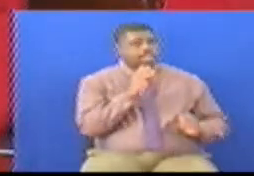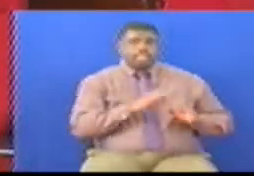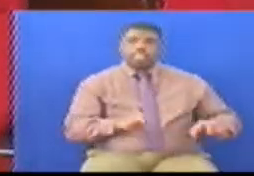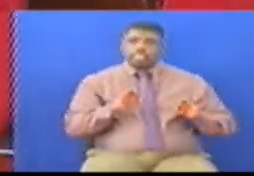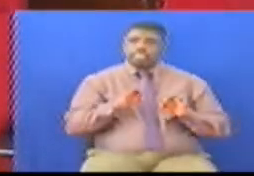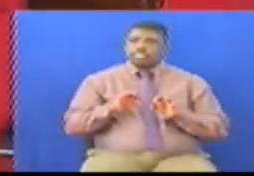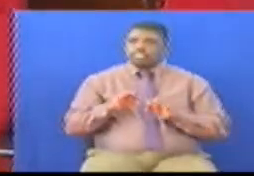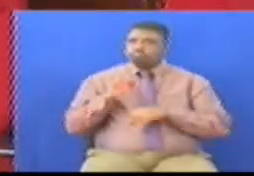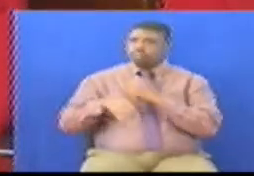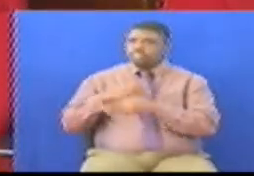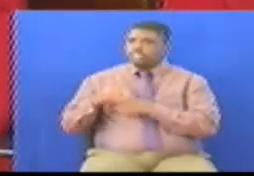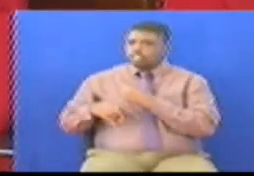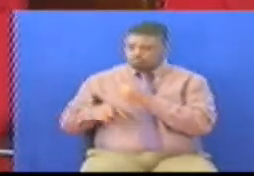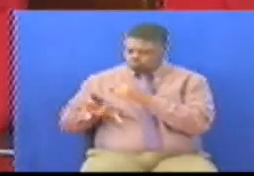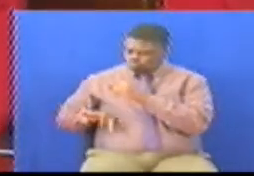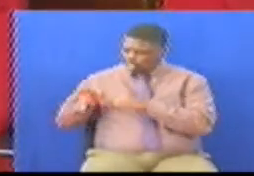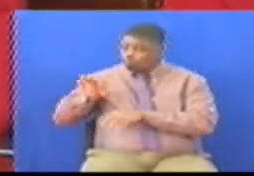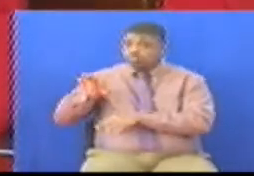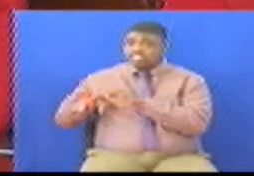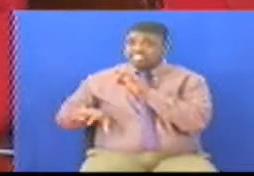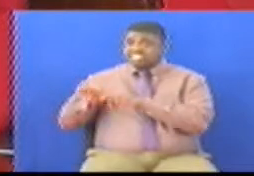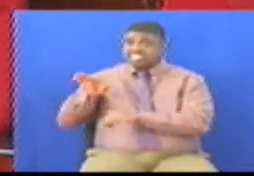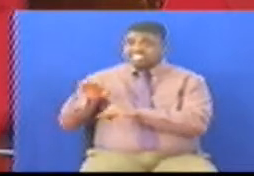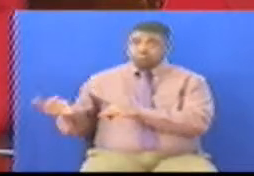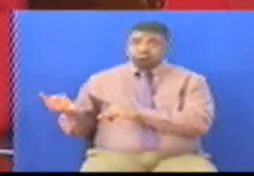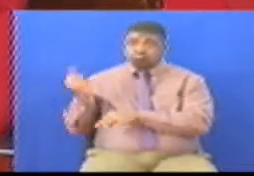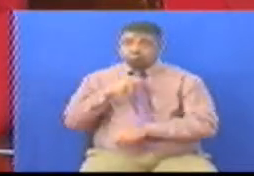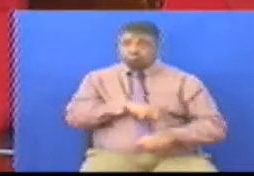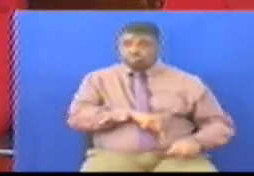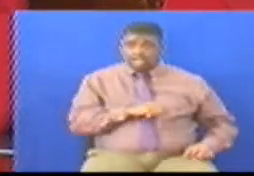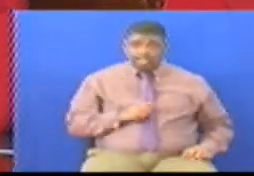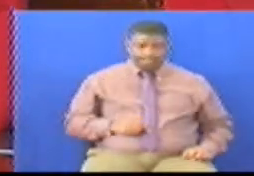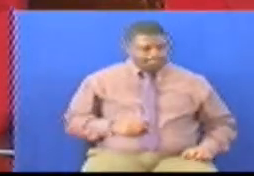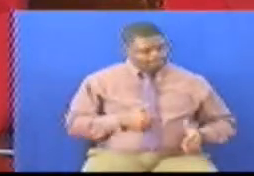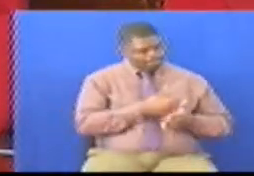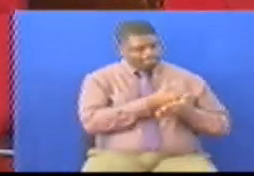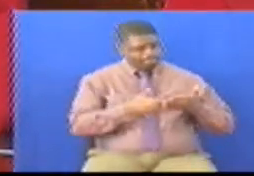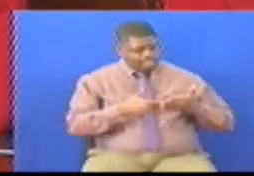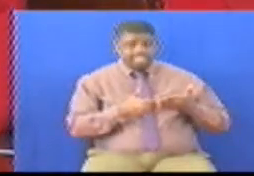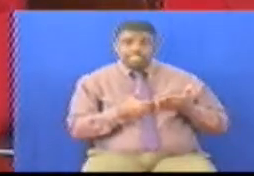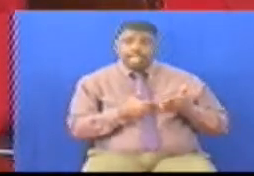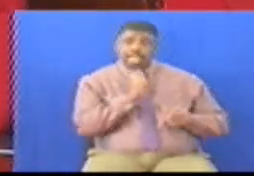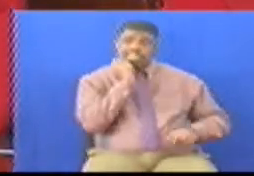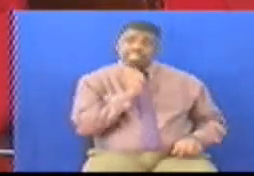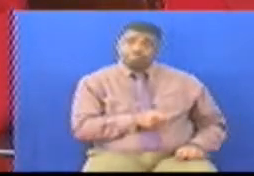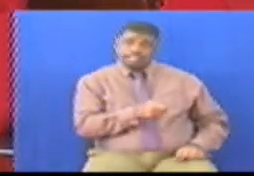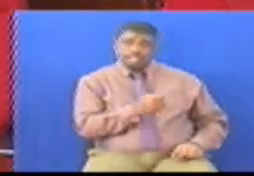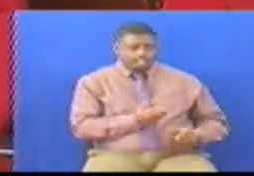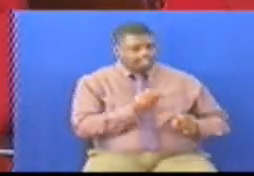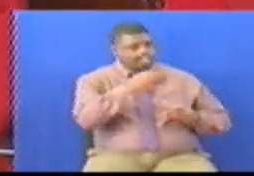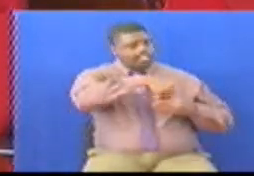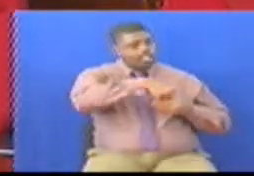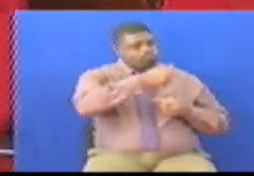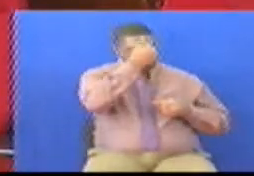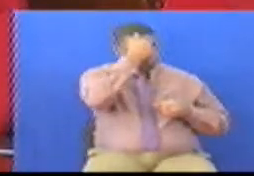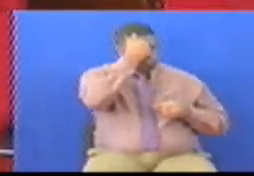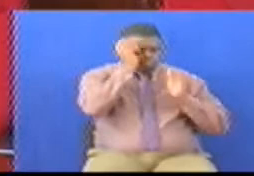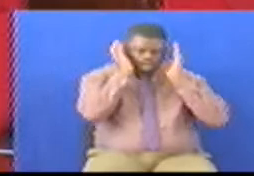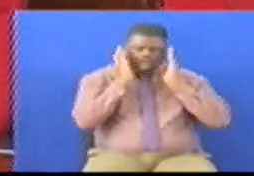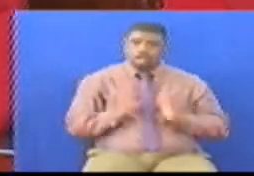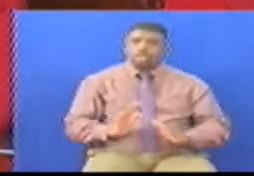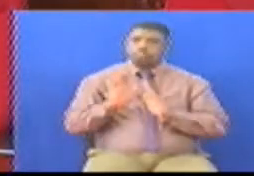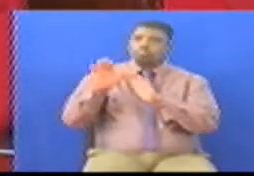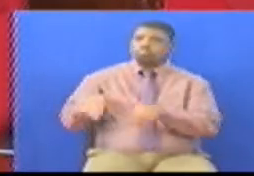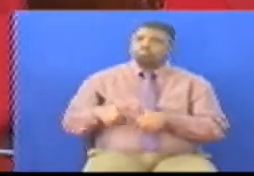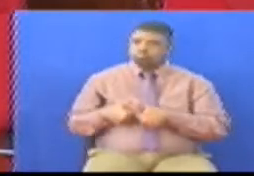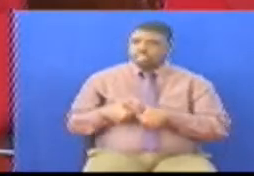wa uchaguzi unaokuja. Mheshimiwa Spika, naomba majina yaingie kwenye hasad. Mheshimiwa